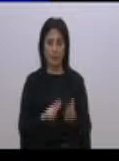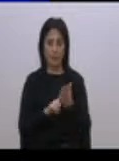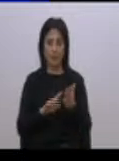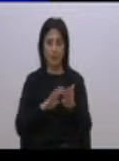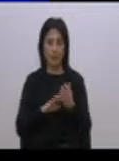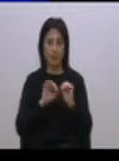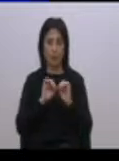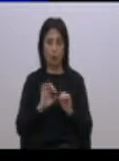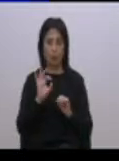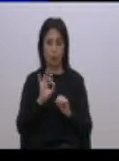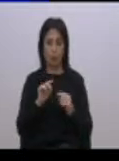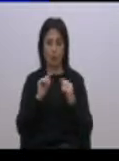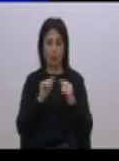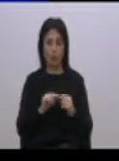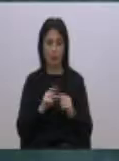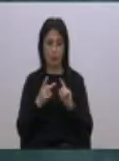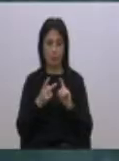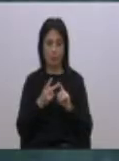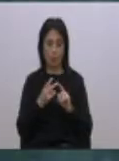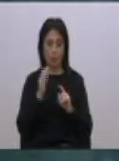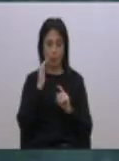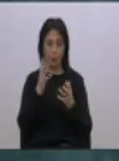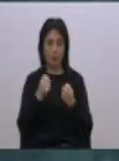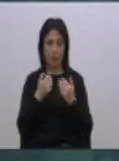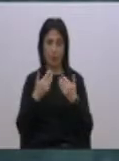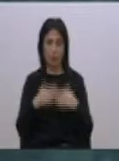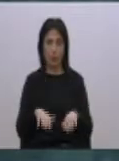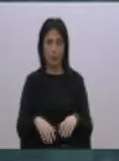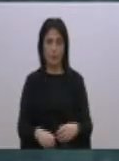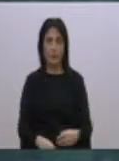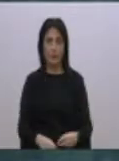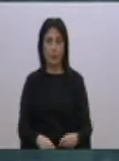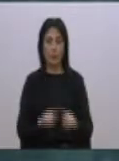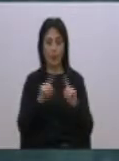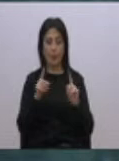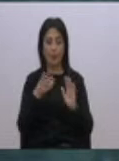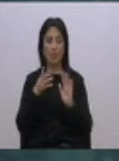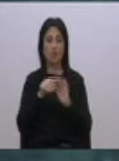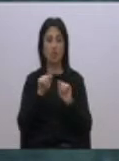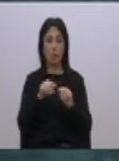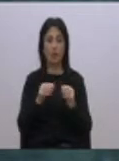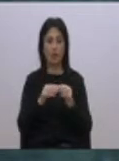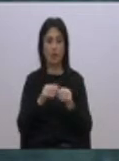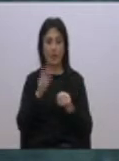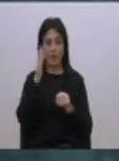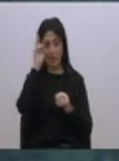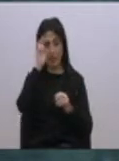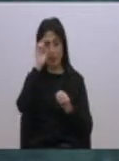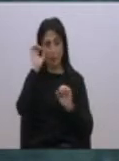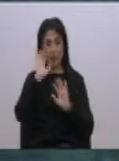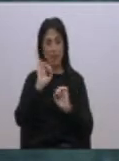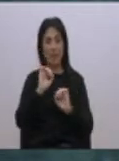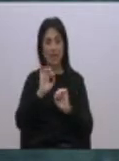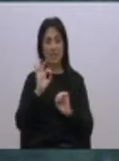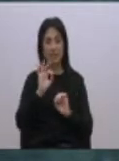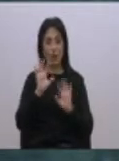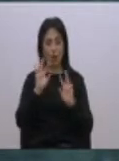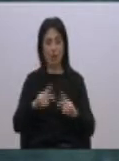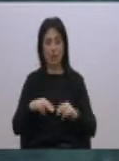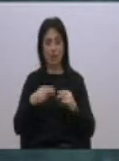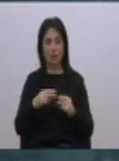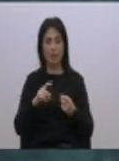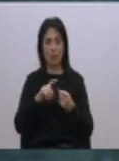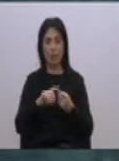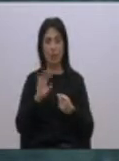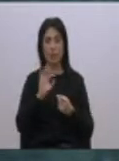Samozat schrameti mochle, nulti naamdegi, proiect miromosmeit mirebuli. Am avut pachet chemoale proiecte, sahamt cu dat special samsului și sau canușit, cu leușeta